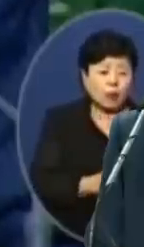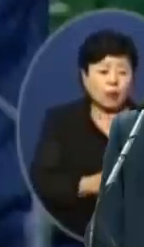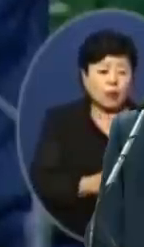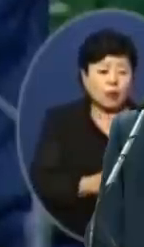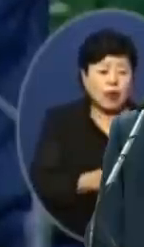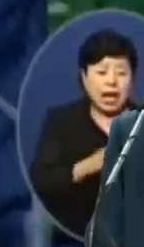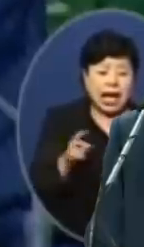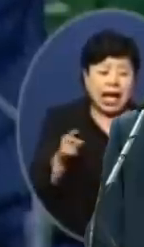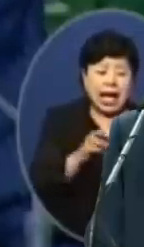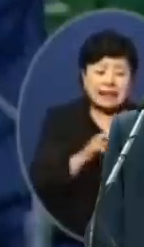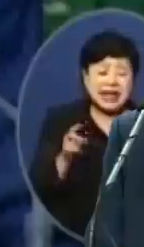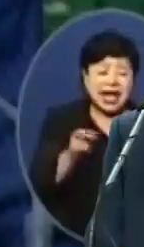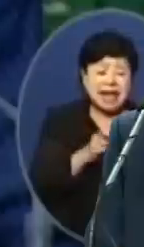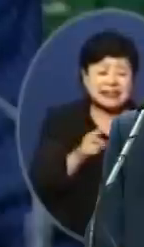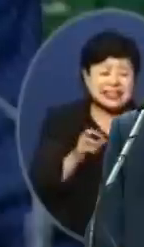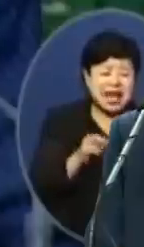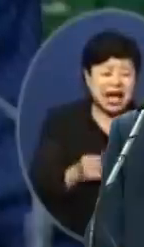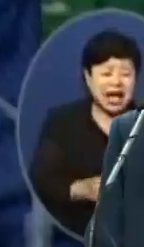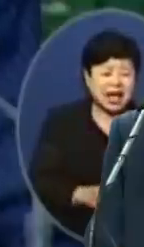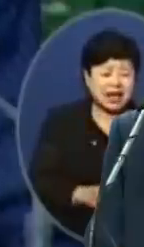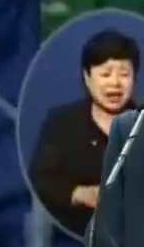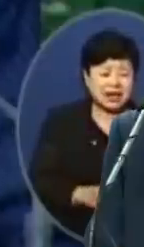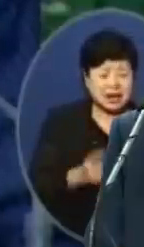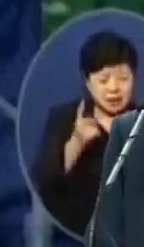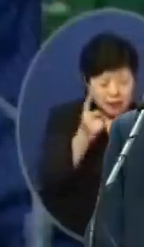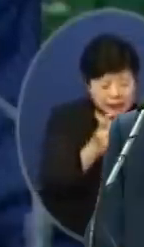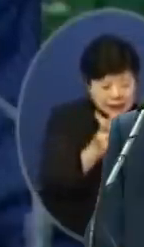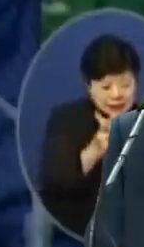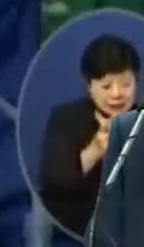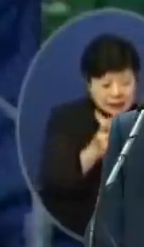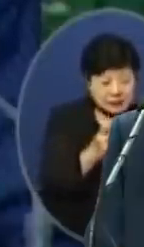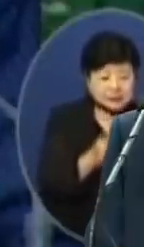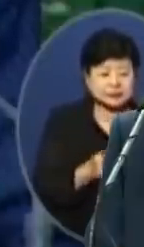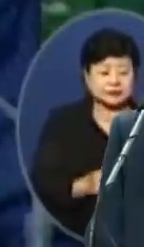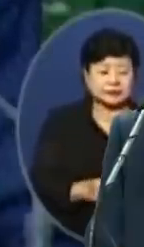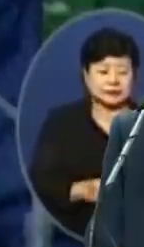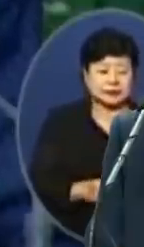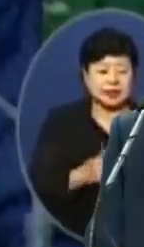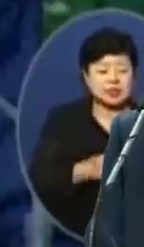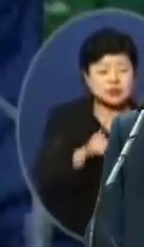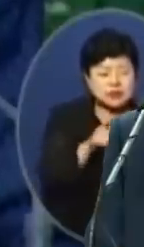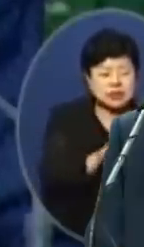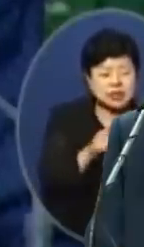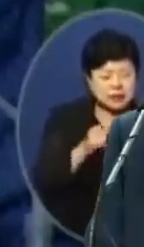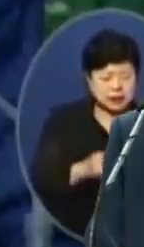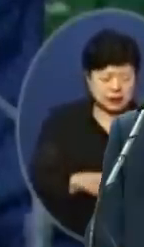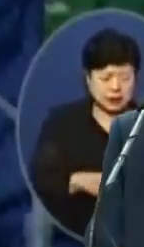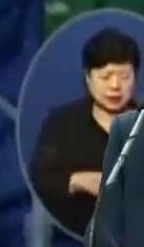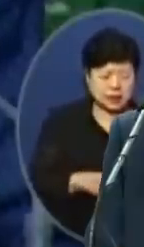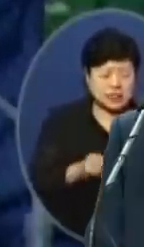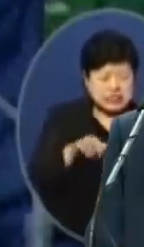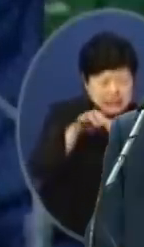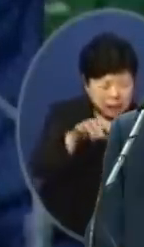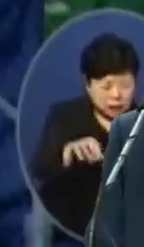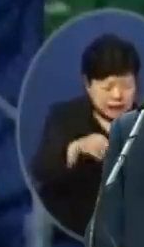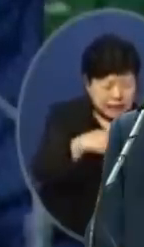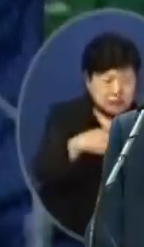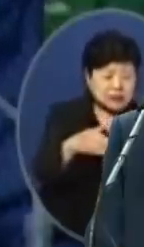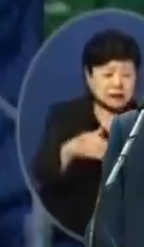아나니아라는 예수 믿는 사람이 그 다메섹에 사는데 하나님이 환상 가운데서 나타나서 너 집가로 가서